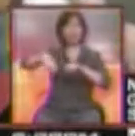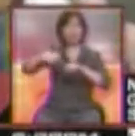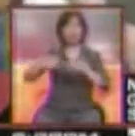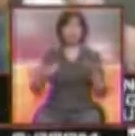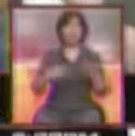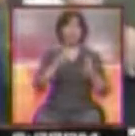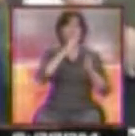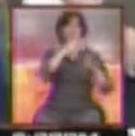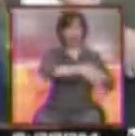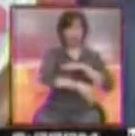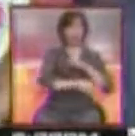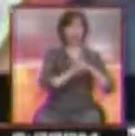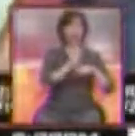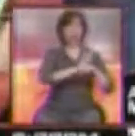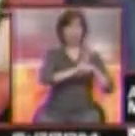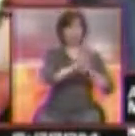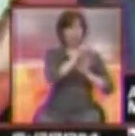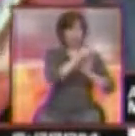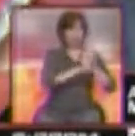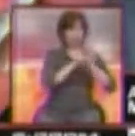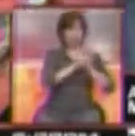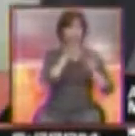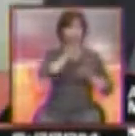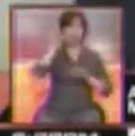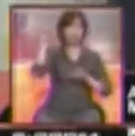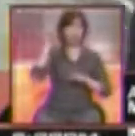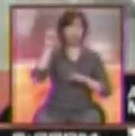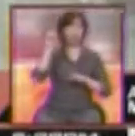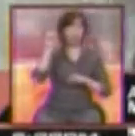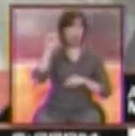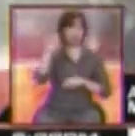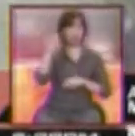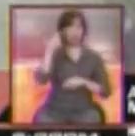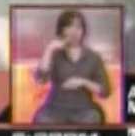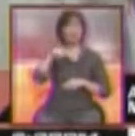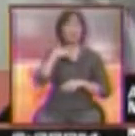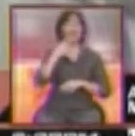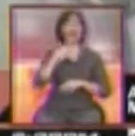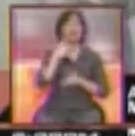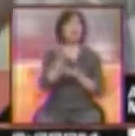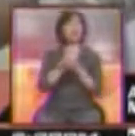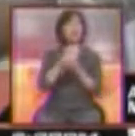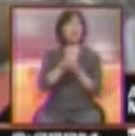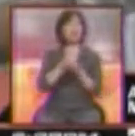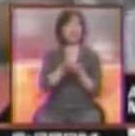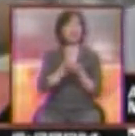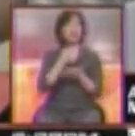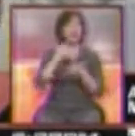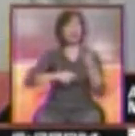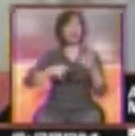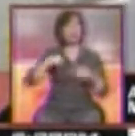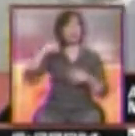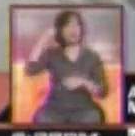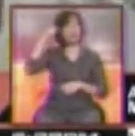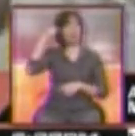Ate Guy mapuntang Amerika para ituloy ang kanyang voice therapy sa May 23. Ang nasa isip ko ngayon yung